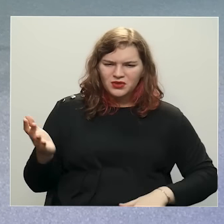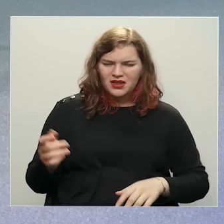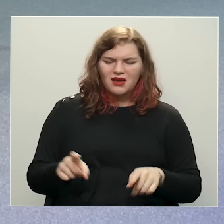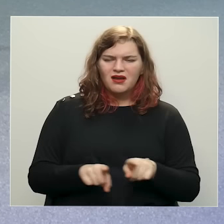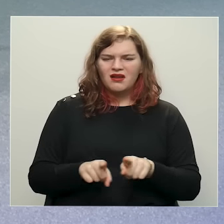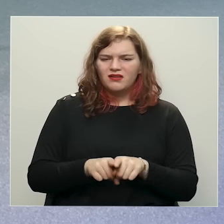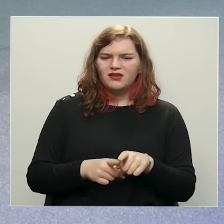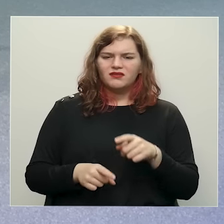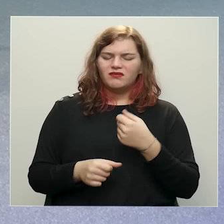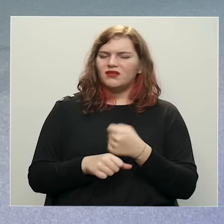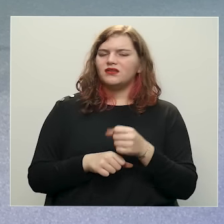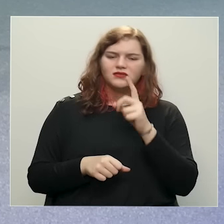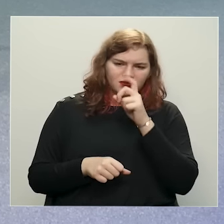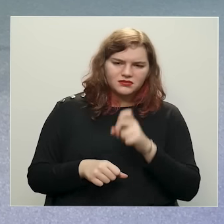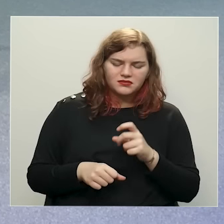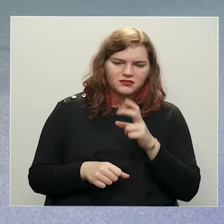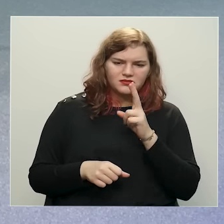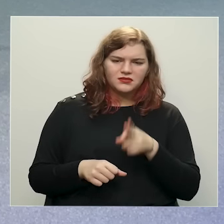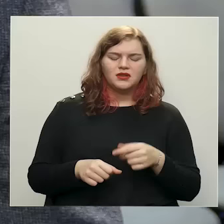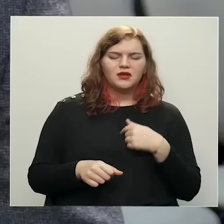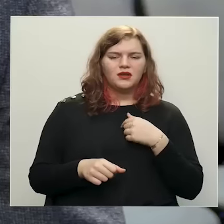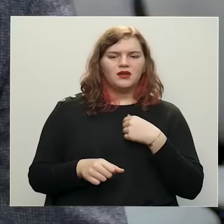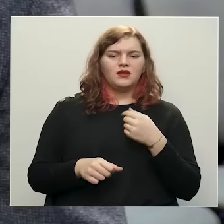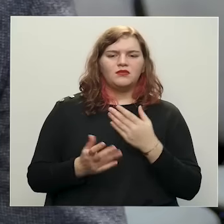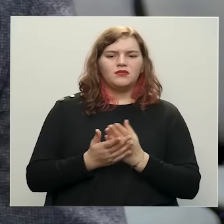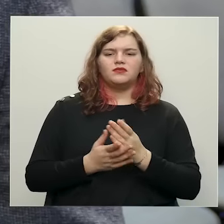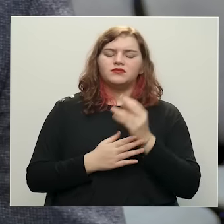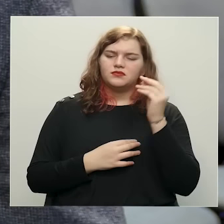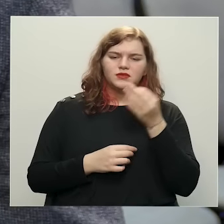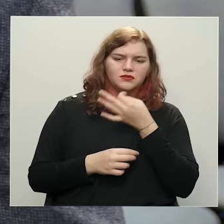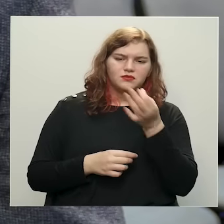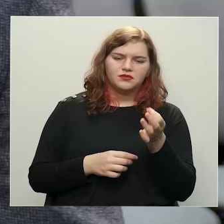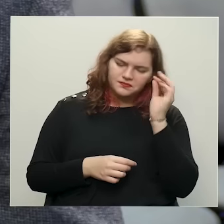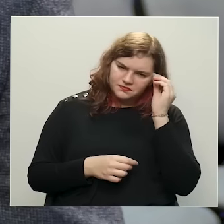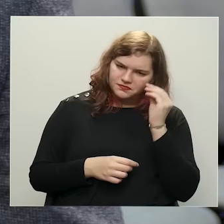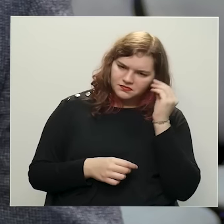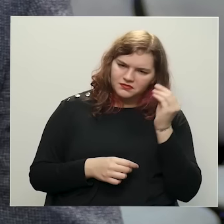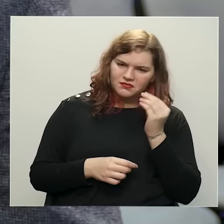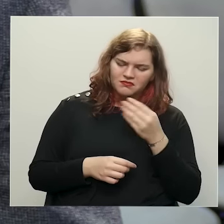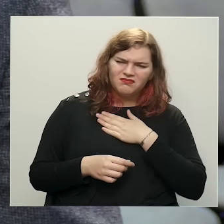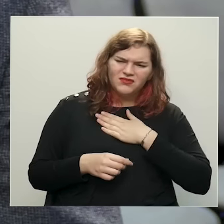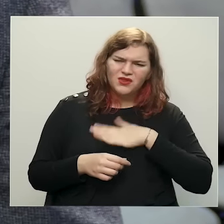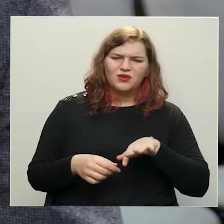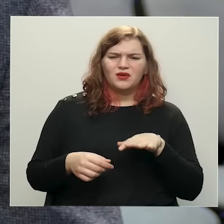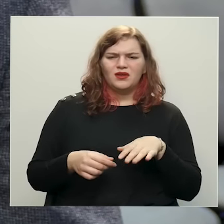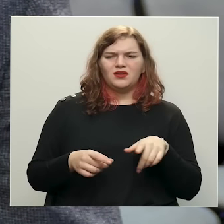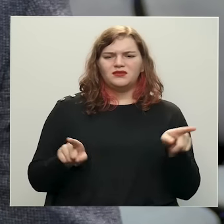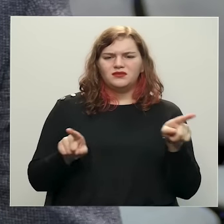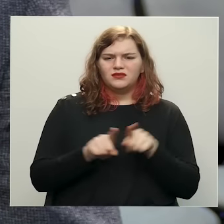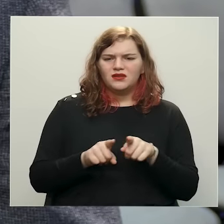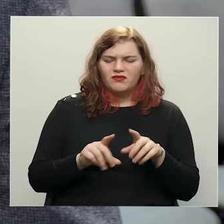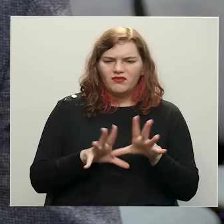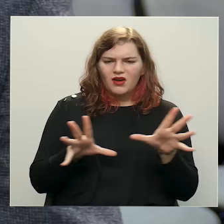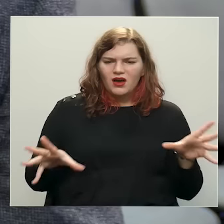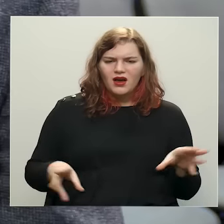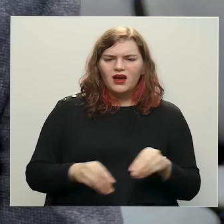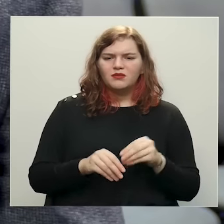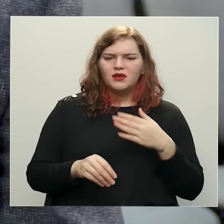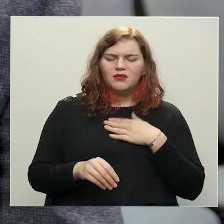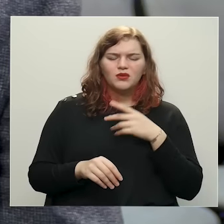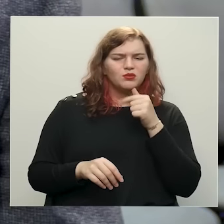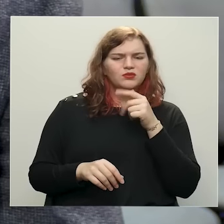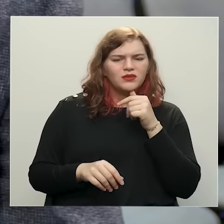vedeam urât. Eu ziceam așa, în gândul meu, îmi spuneam, vai ce mi-aș dori să fiu eu și familia mea undeva,